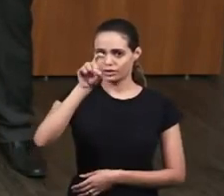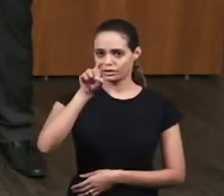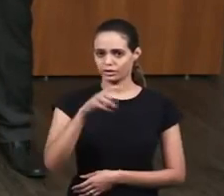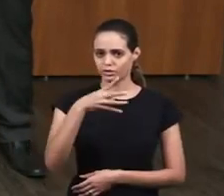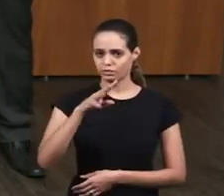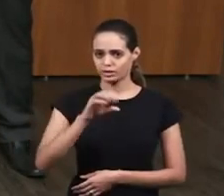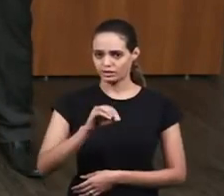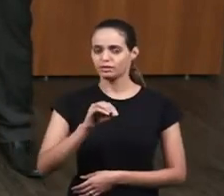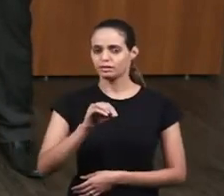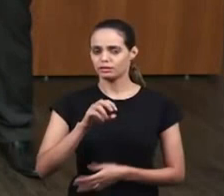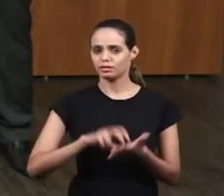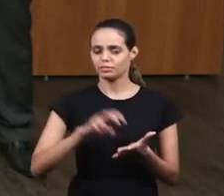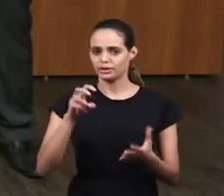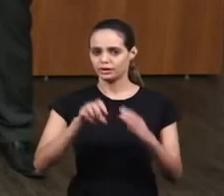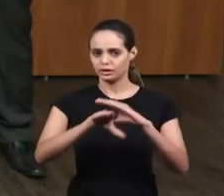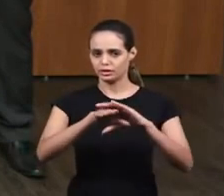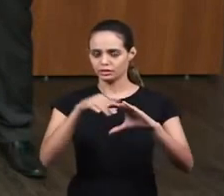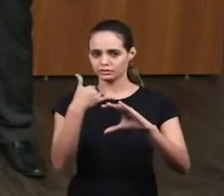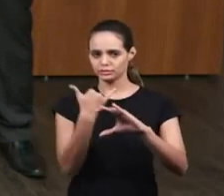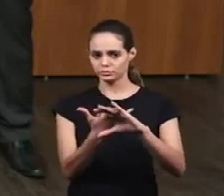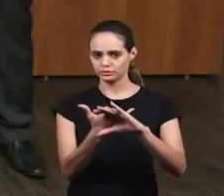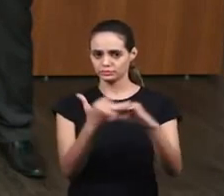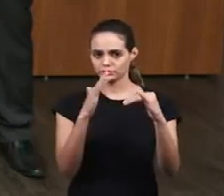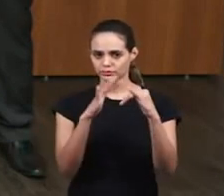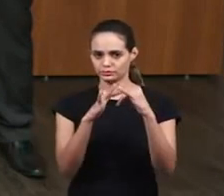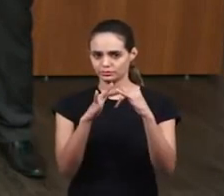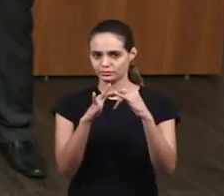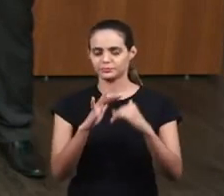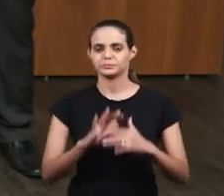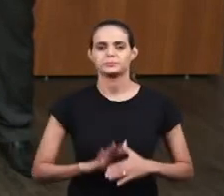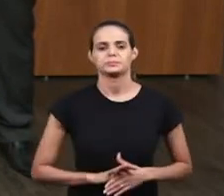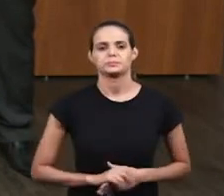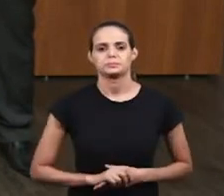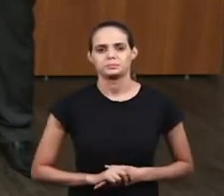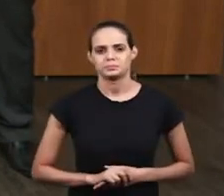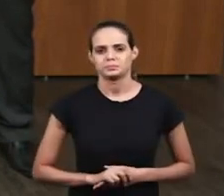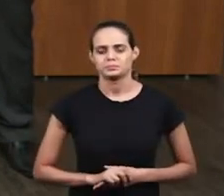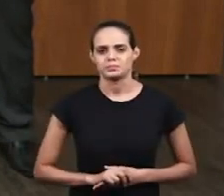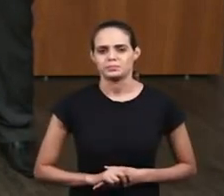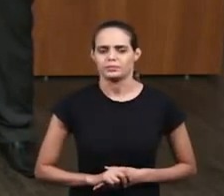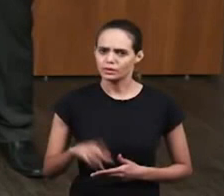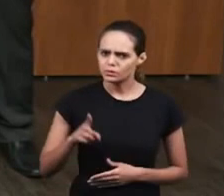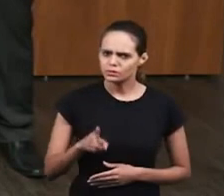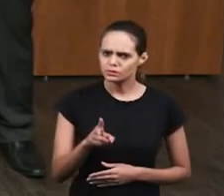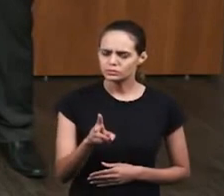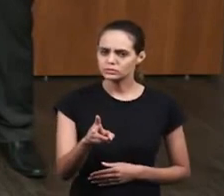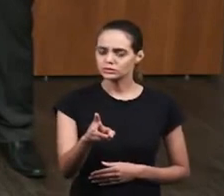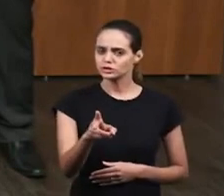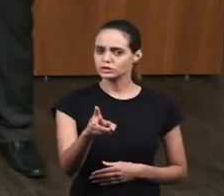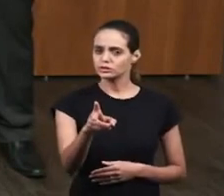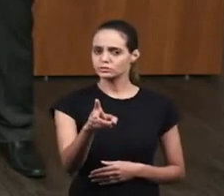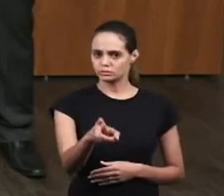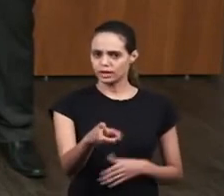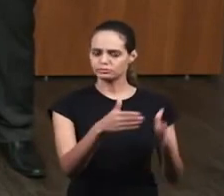Machanaim und der Sonntagsbibelschule der christlichen Gemeinde Maranatha, die jeden Sonntag um 9.40 Uhr auf